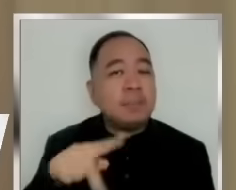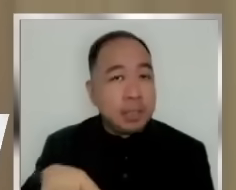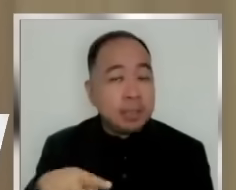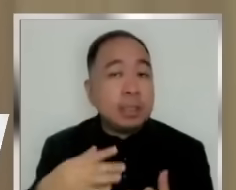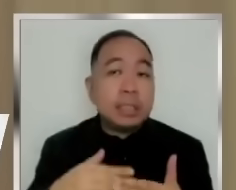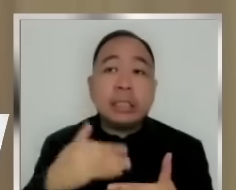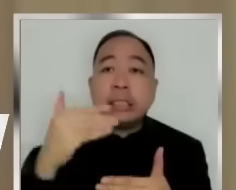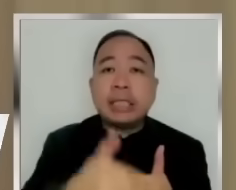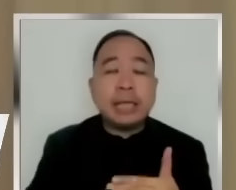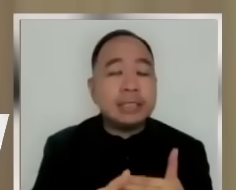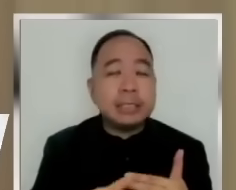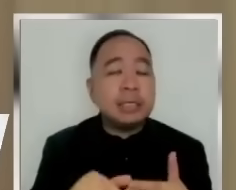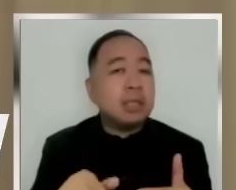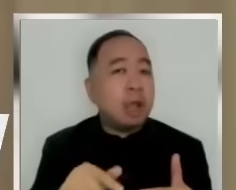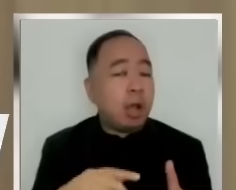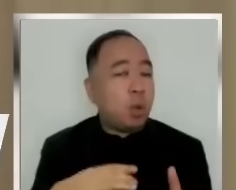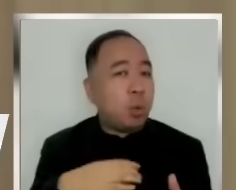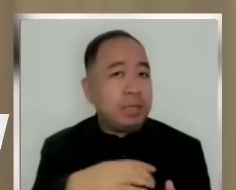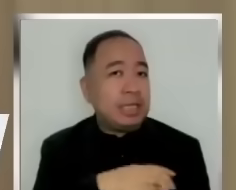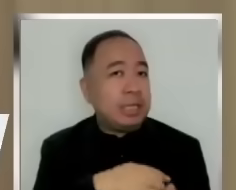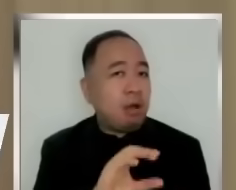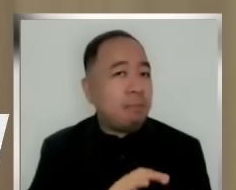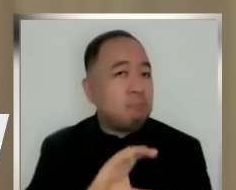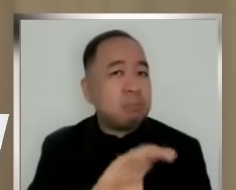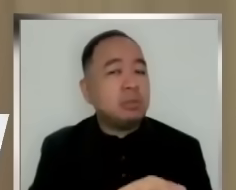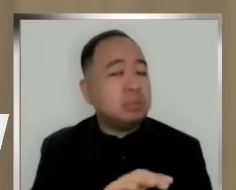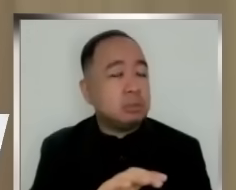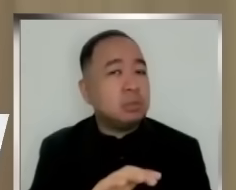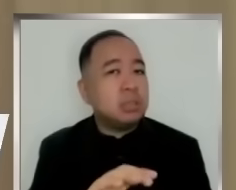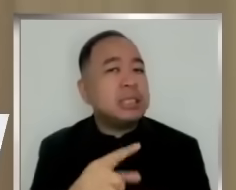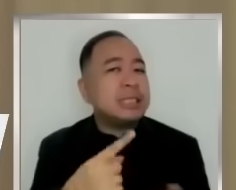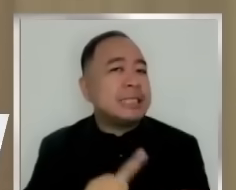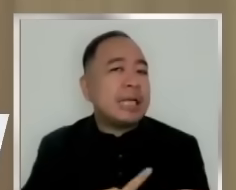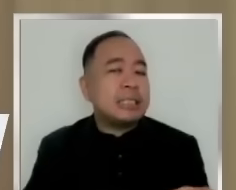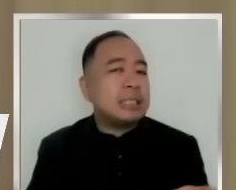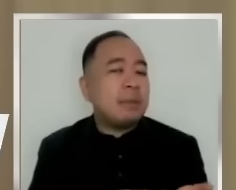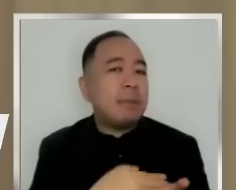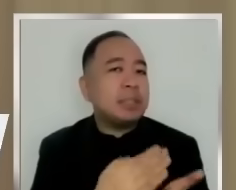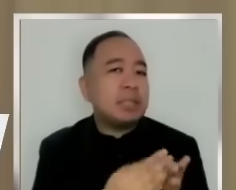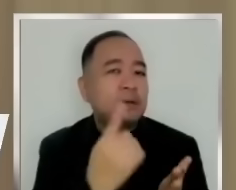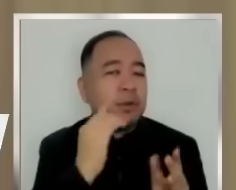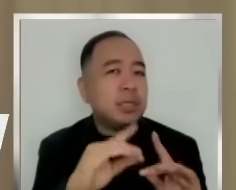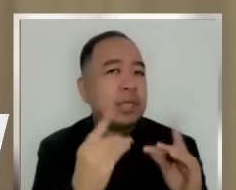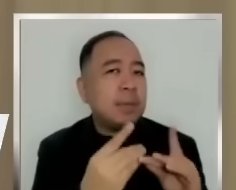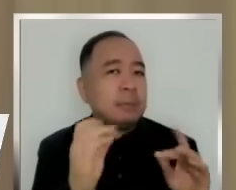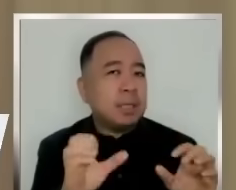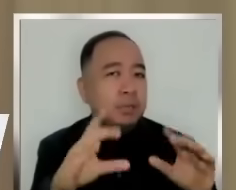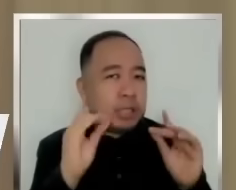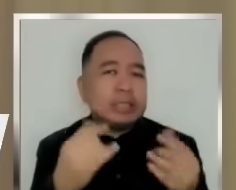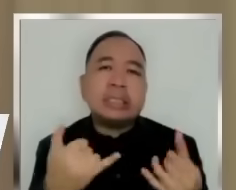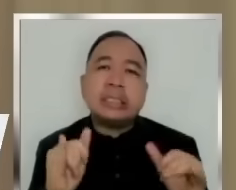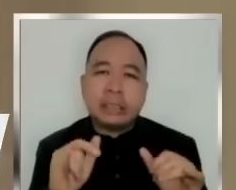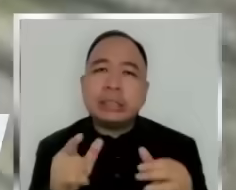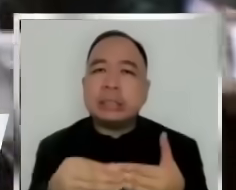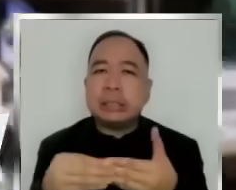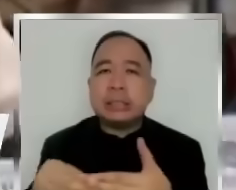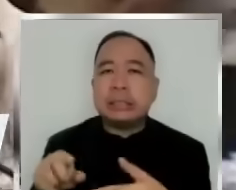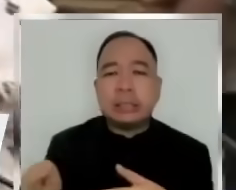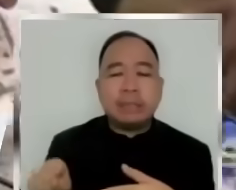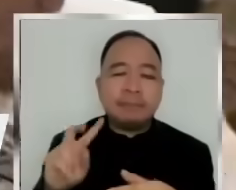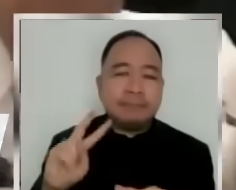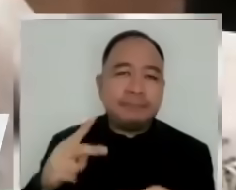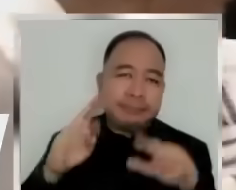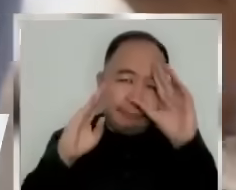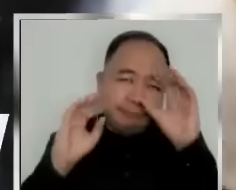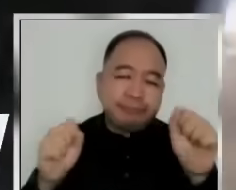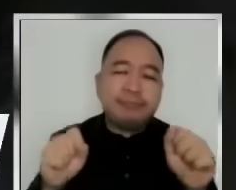Committee on Appropriations ang pagtalakay sa budget ng Department of Education na pinamumunuan din ni Vice President Sara Duterte. Base